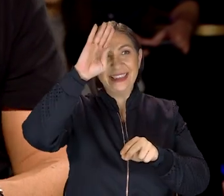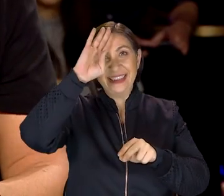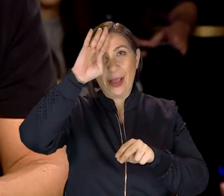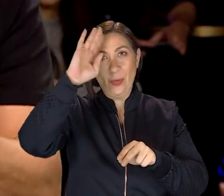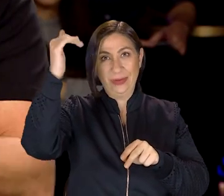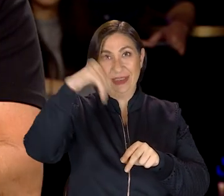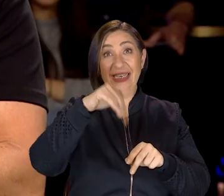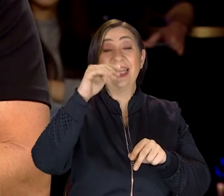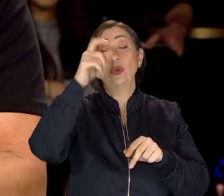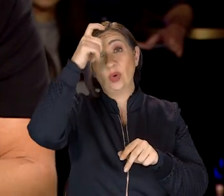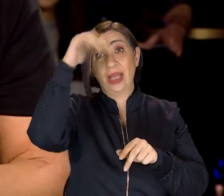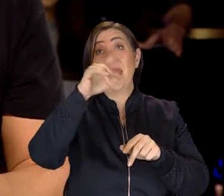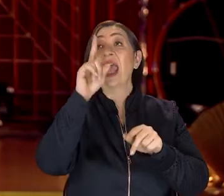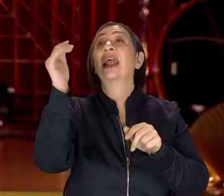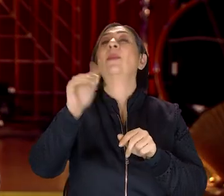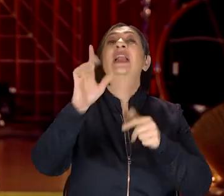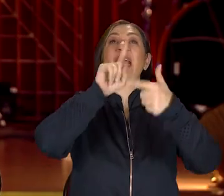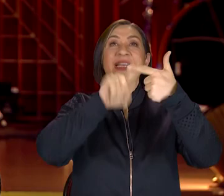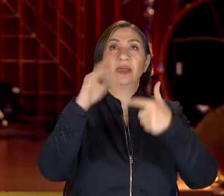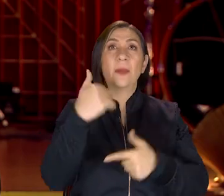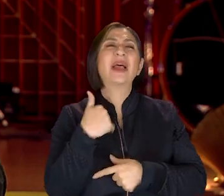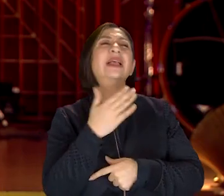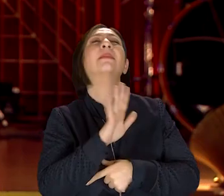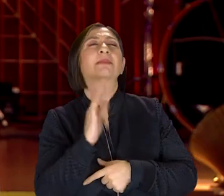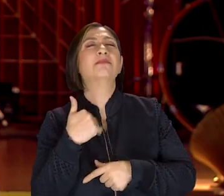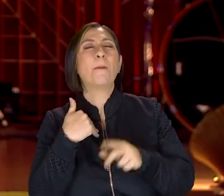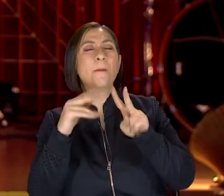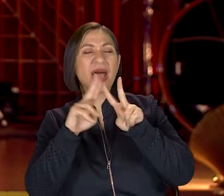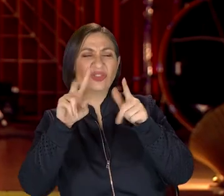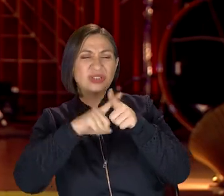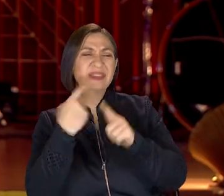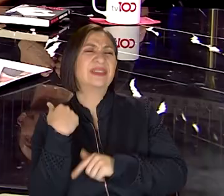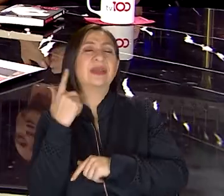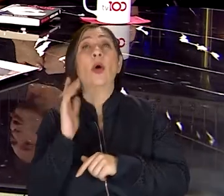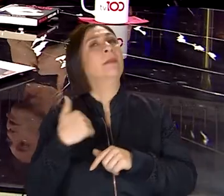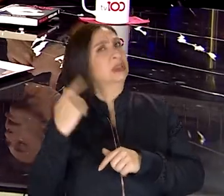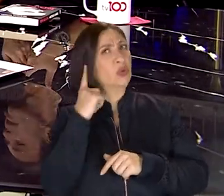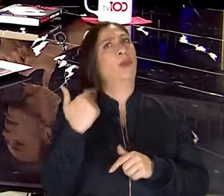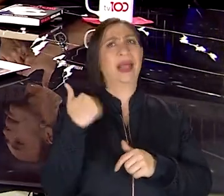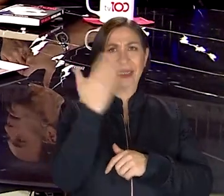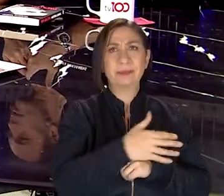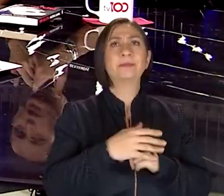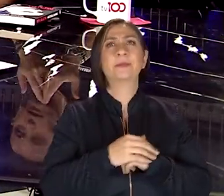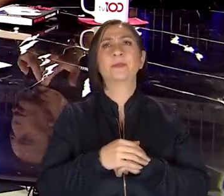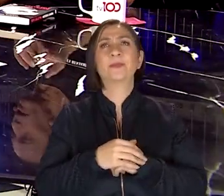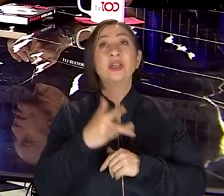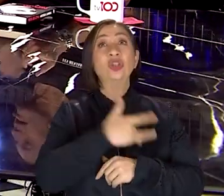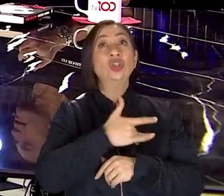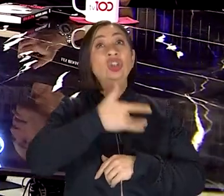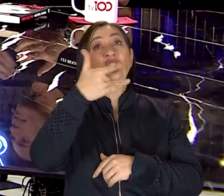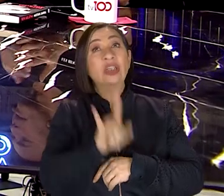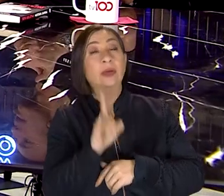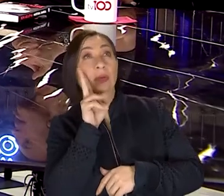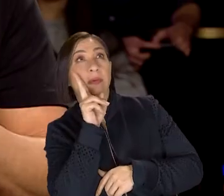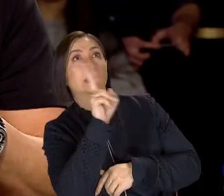gelmedi. İlkinde gelmedi sonra geldi. Sonra geldi ben gitmedim ama ben Michael Jackson dinlemiyordum. Eyvallah biz abi dinliyorduk ve hani canlı siz görelim diye